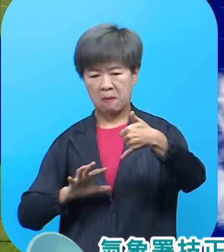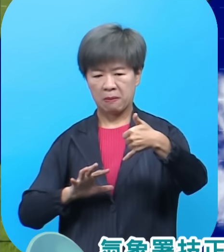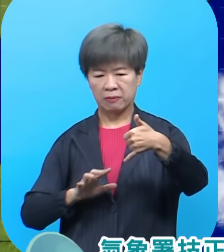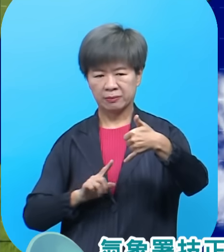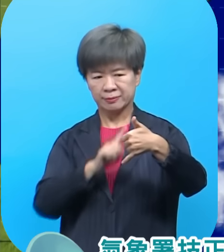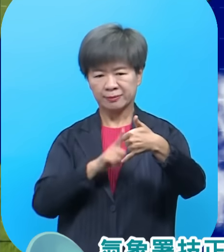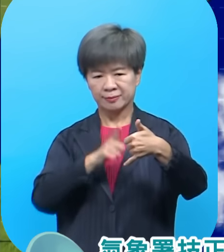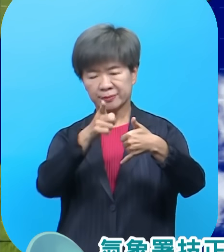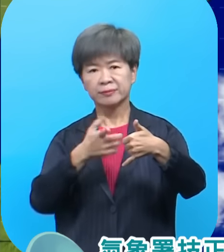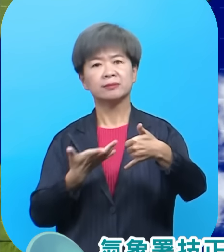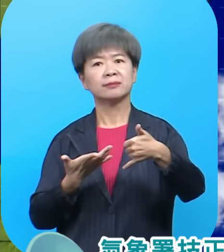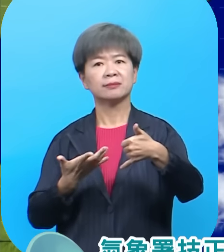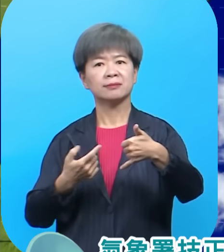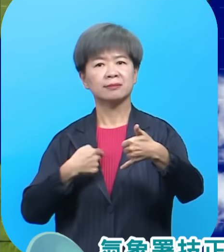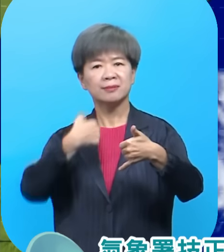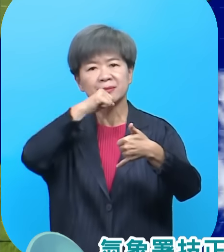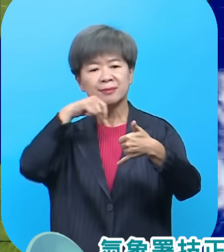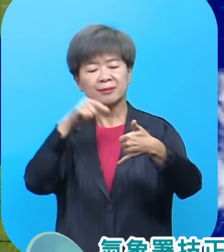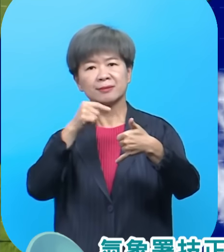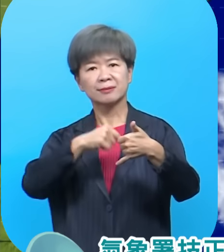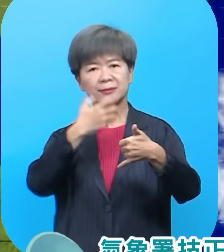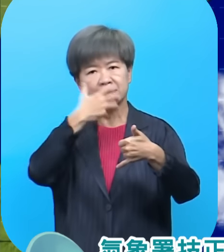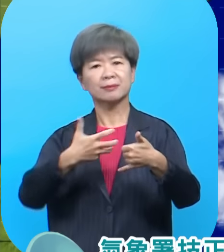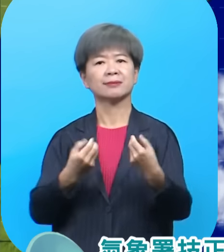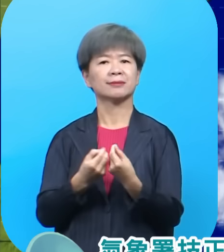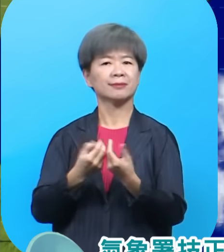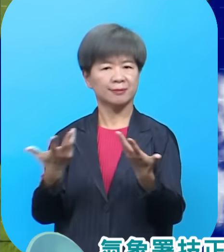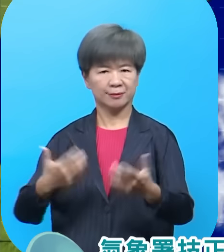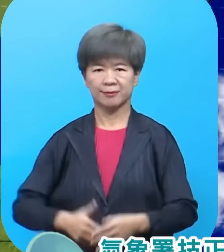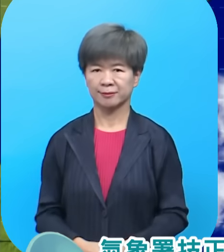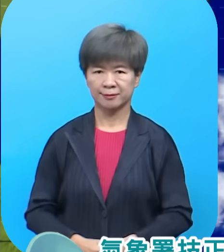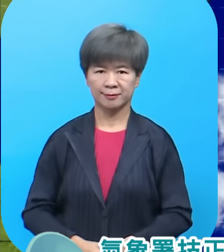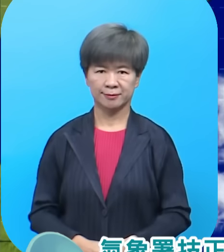就会影响到对我们的影响程度，这部分我们持续观察。